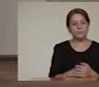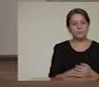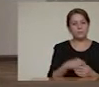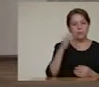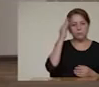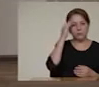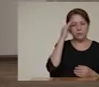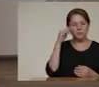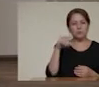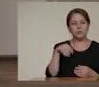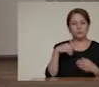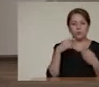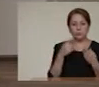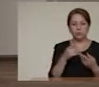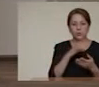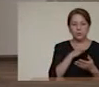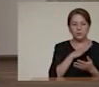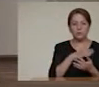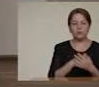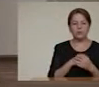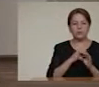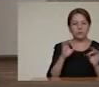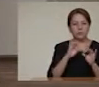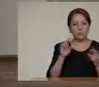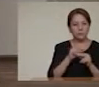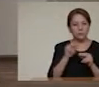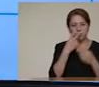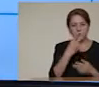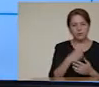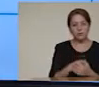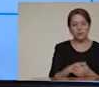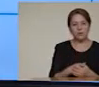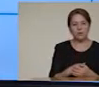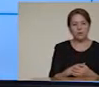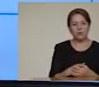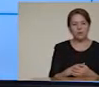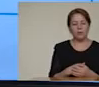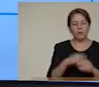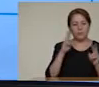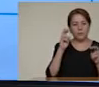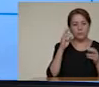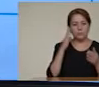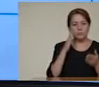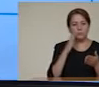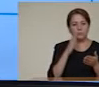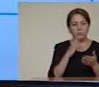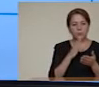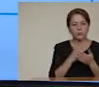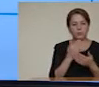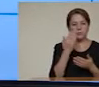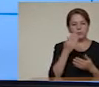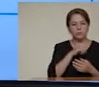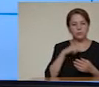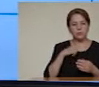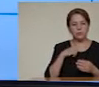mazmuni shundan iborat edi. Endi diqqat qiling. Quyidagi mavzu yuzasidan sizga mustaqil